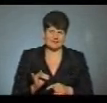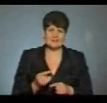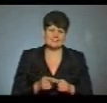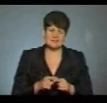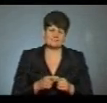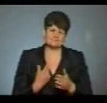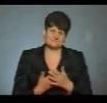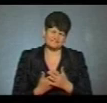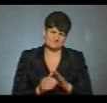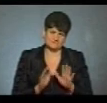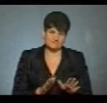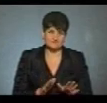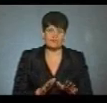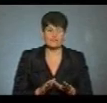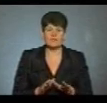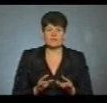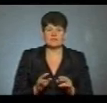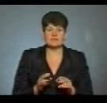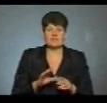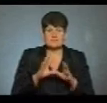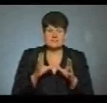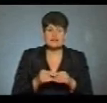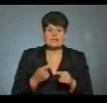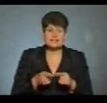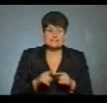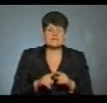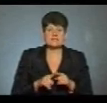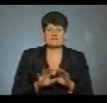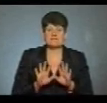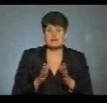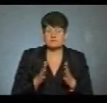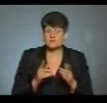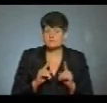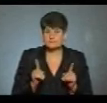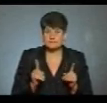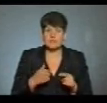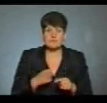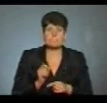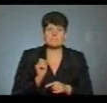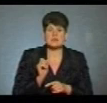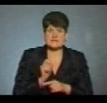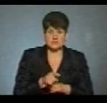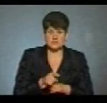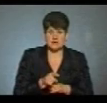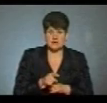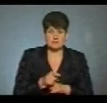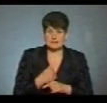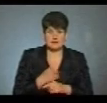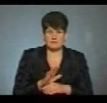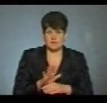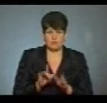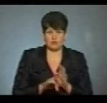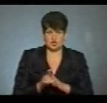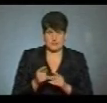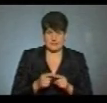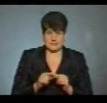умовні, направду. Бо взагалі це безпрецедентний випадок. Ми призначаємо, ну не ми почали